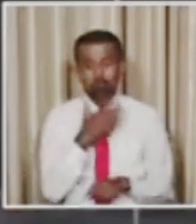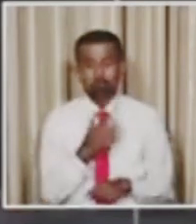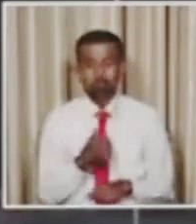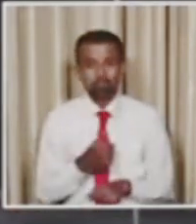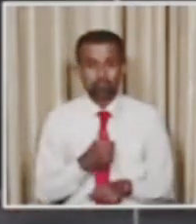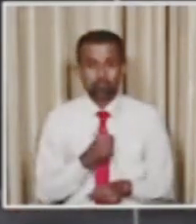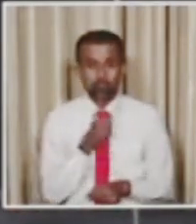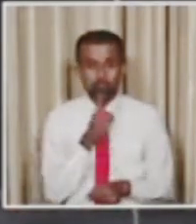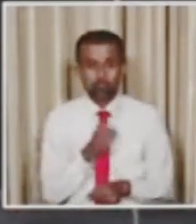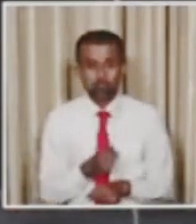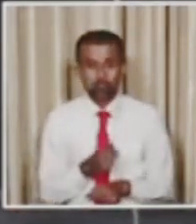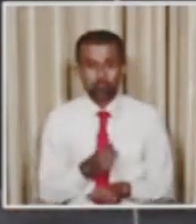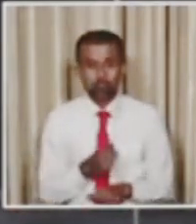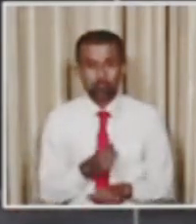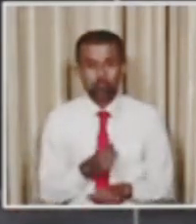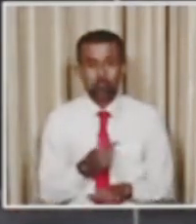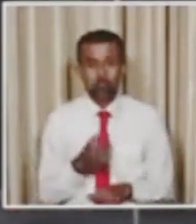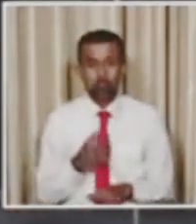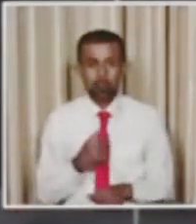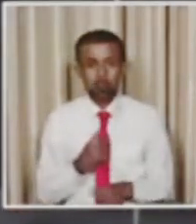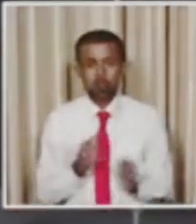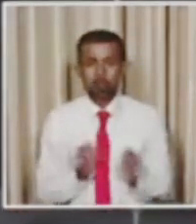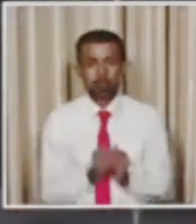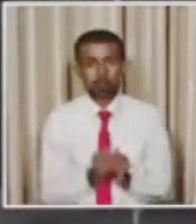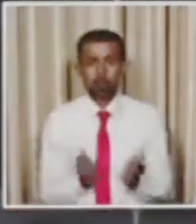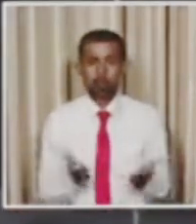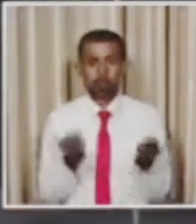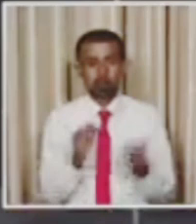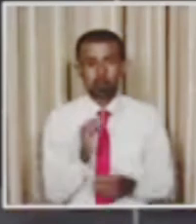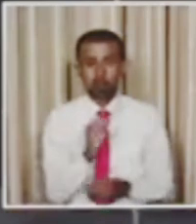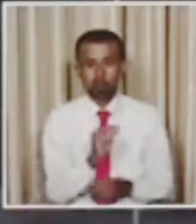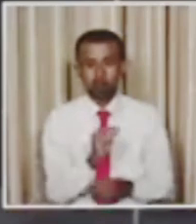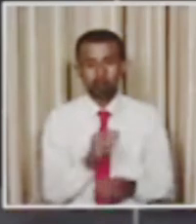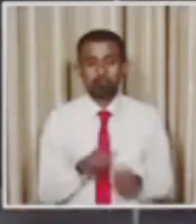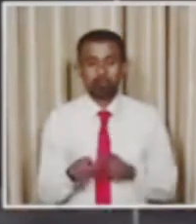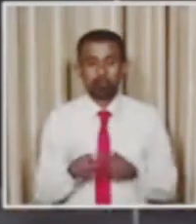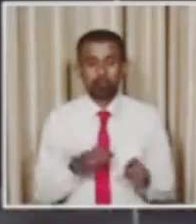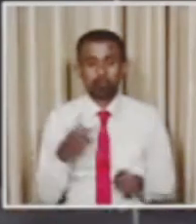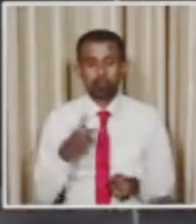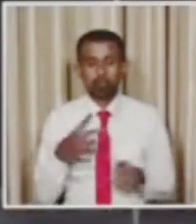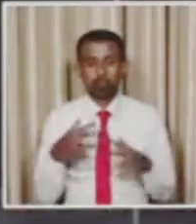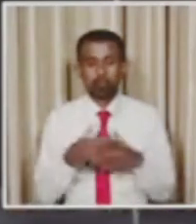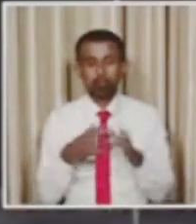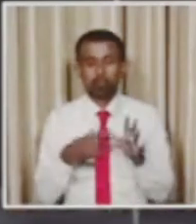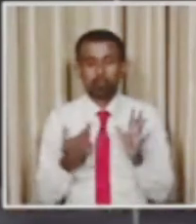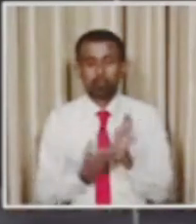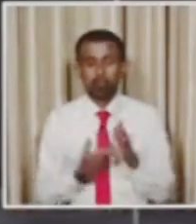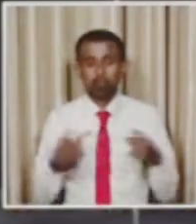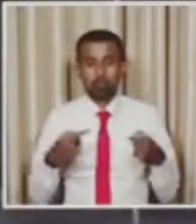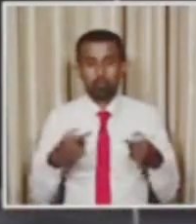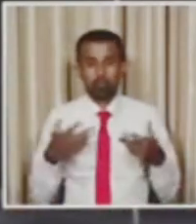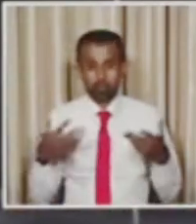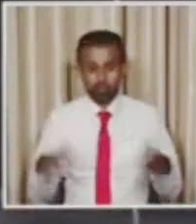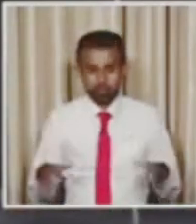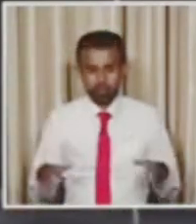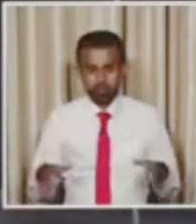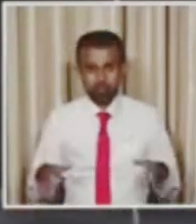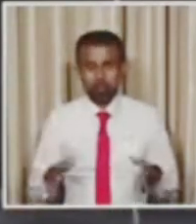වුණා අපි වැඩේ කරන්නම් කියලා. ඒ අනුව තමයි දෙවන ලෝක යුද්ධය අවසාන වුණාම